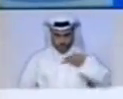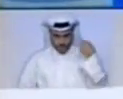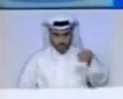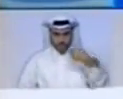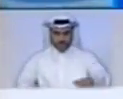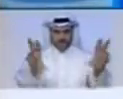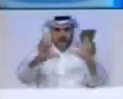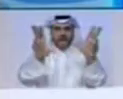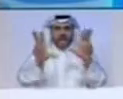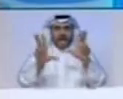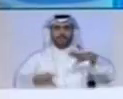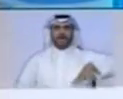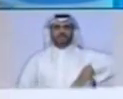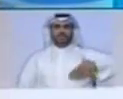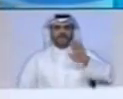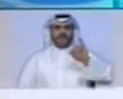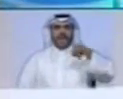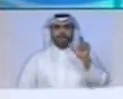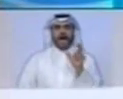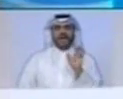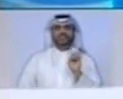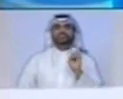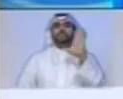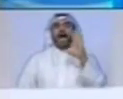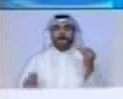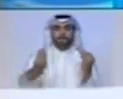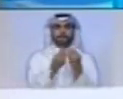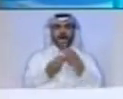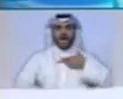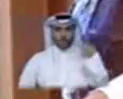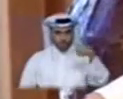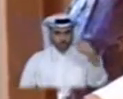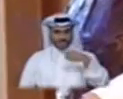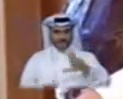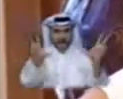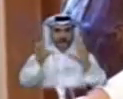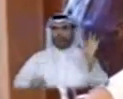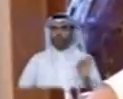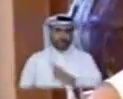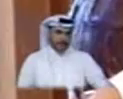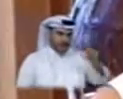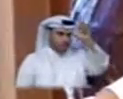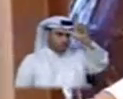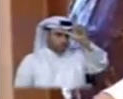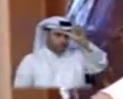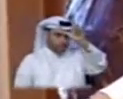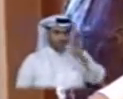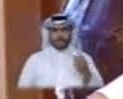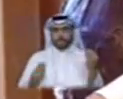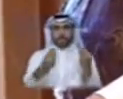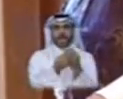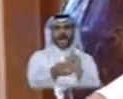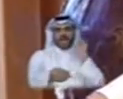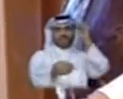ووزير الدولة لشؤون الشباب الشيخ سلمان الحمود الصباح مع وزير الدولة لشؤون الإعلام بالمملكة الأردنية الهاشمية الدكتور محمد